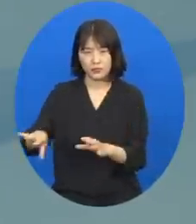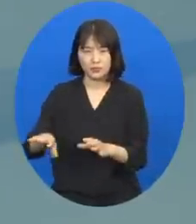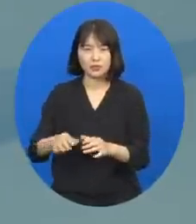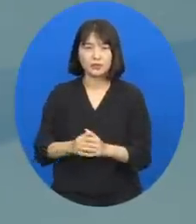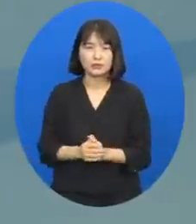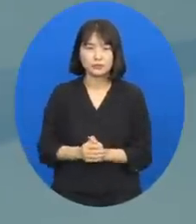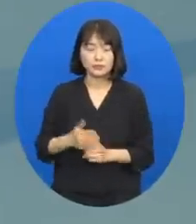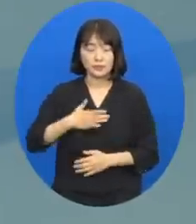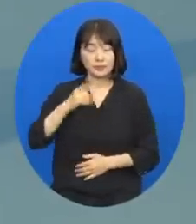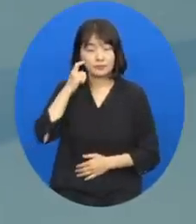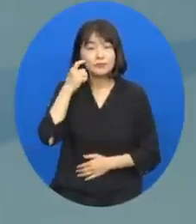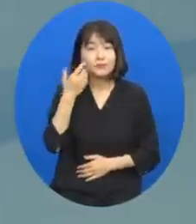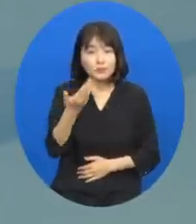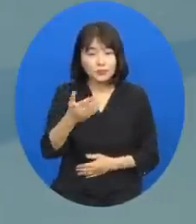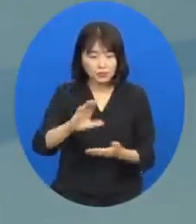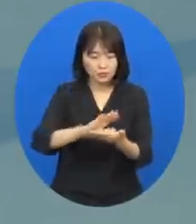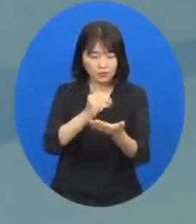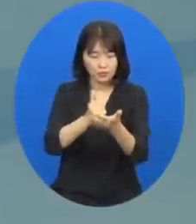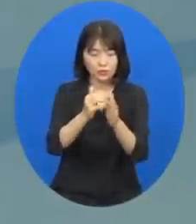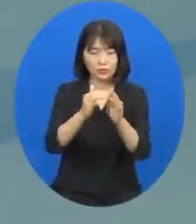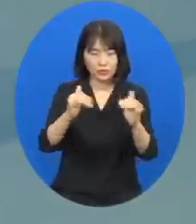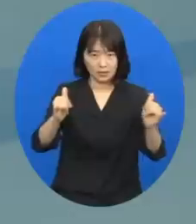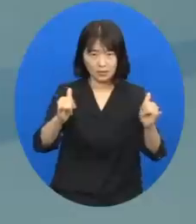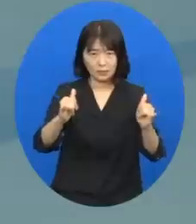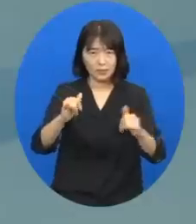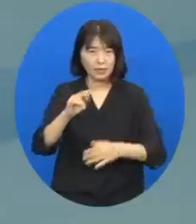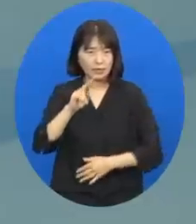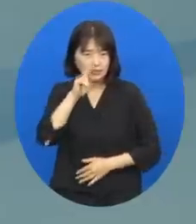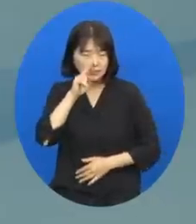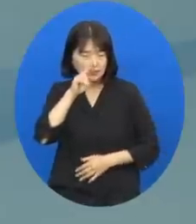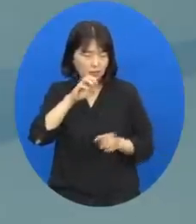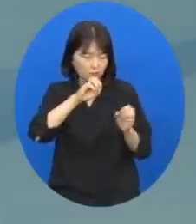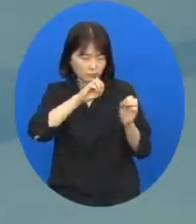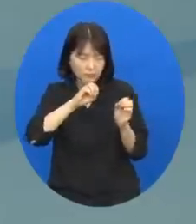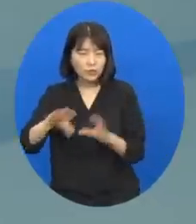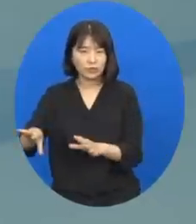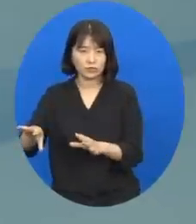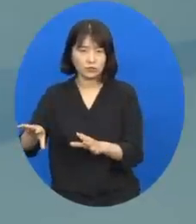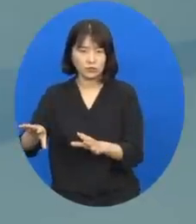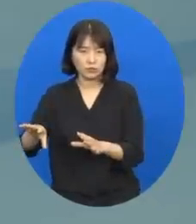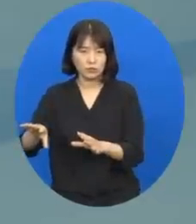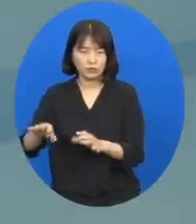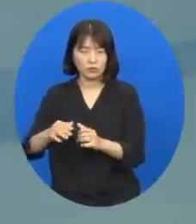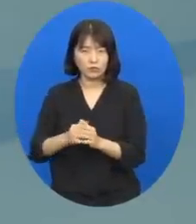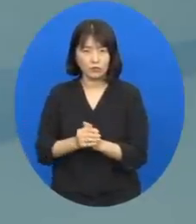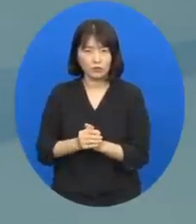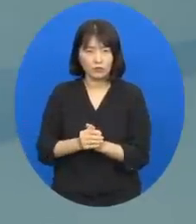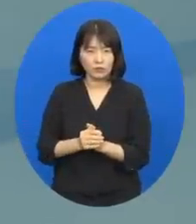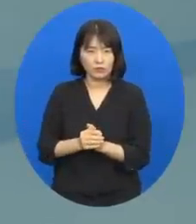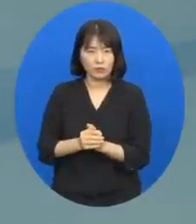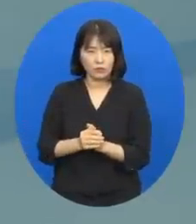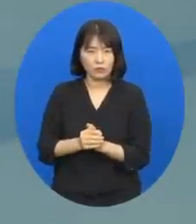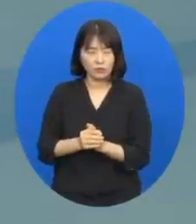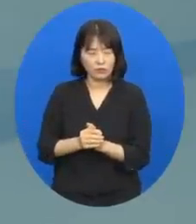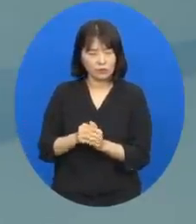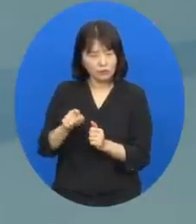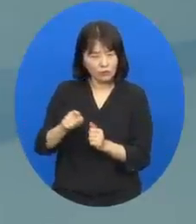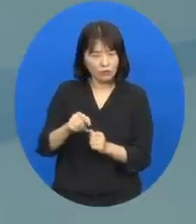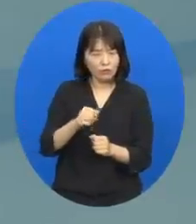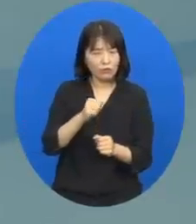질문을 해보겠습니다 그리스도인들에게 이 시기 있음을 버리는 것이 옵션 일까요 해도 되고 안해도